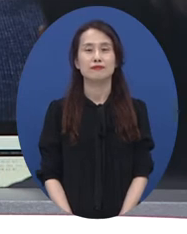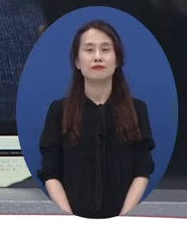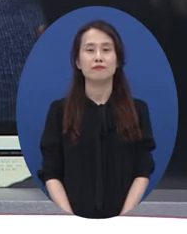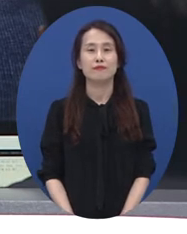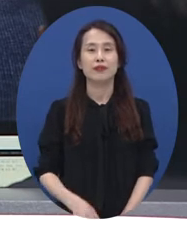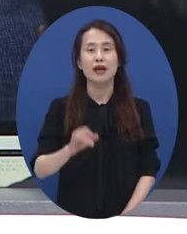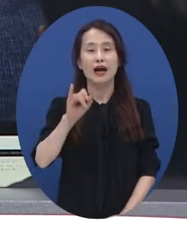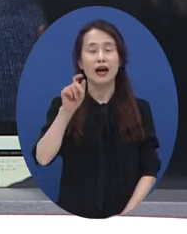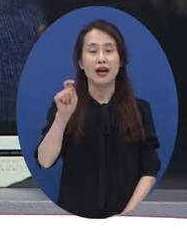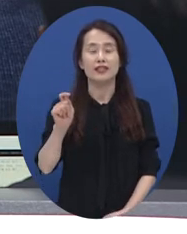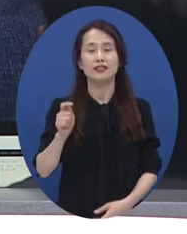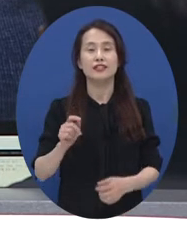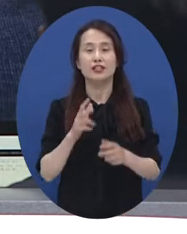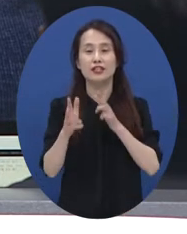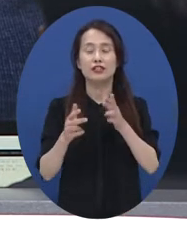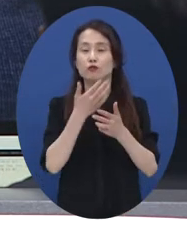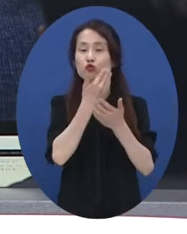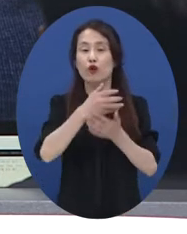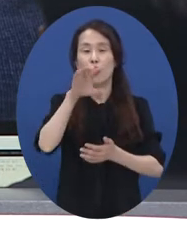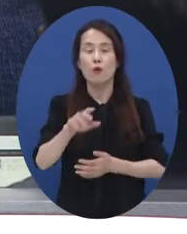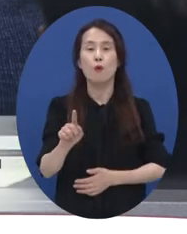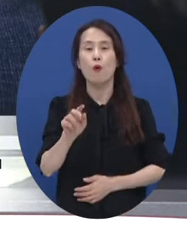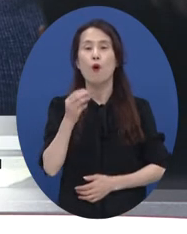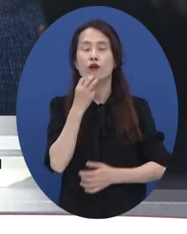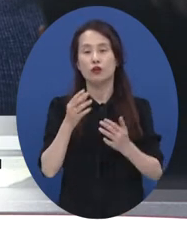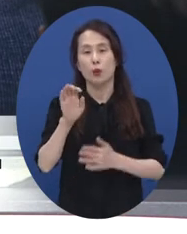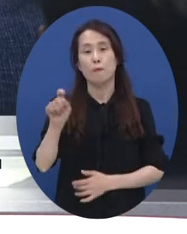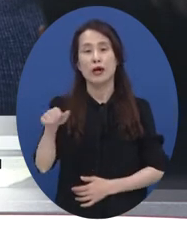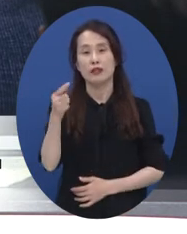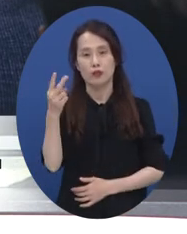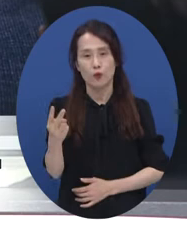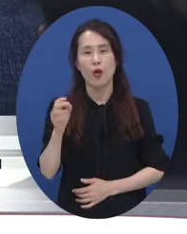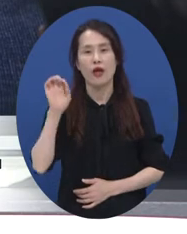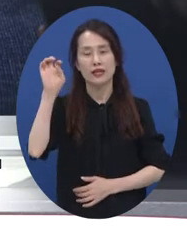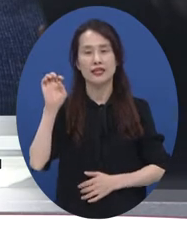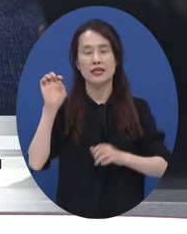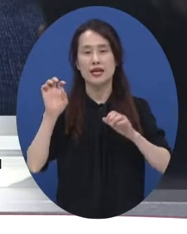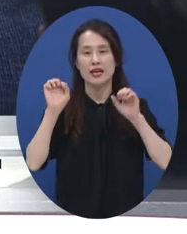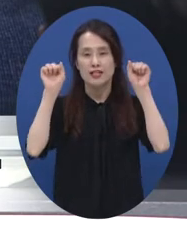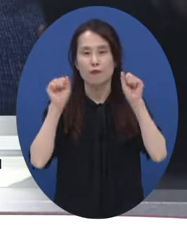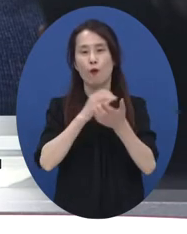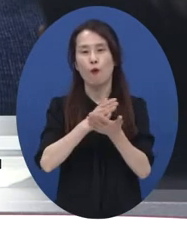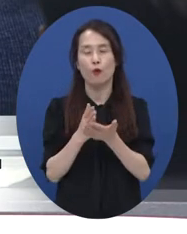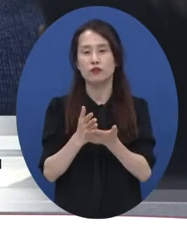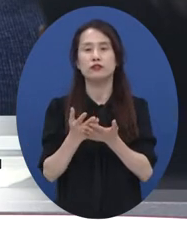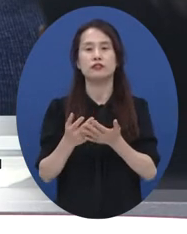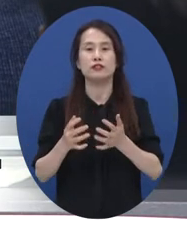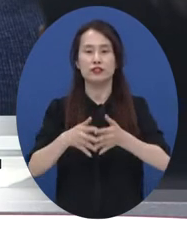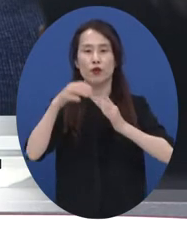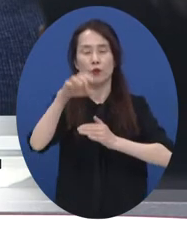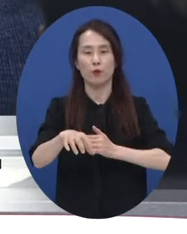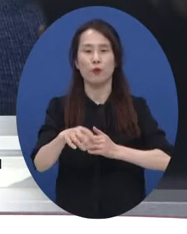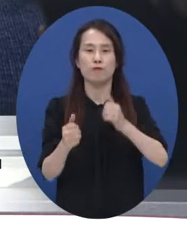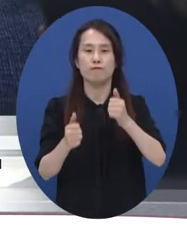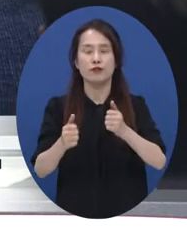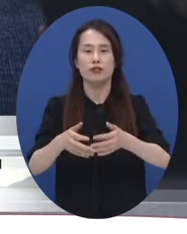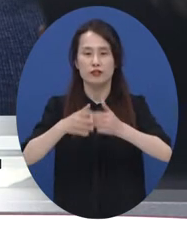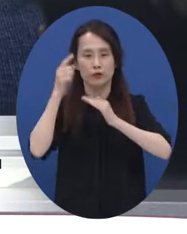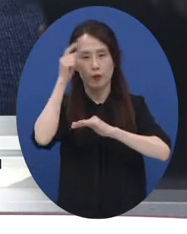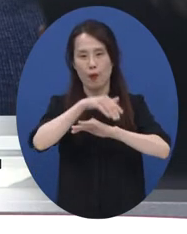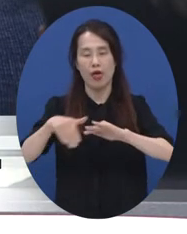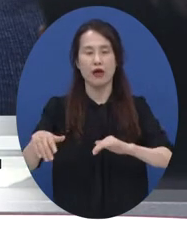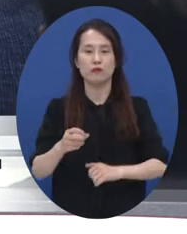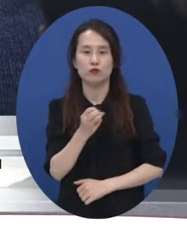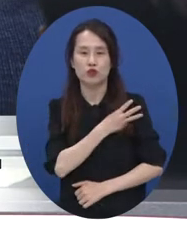it 사람 메카인 경기도 판교 외에 e 스포츠 전용 경기장이 비로소 입니다 부지 선정에 출사표를 던졌던 부천과 안산 등